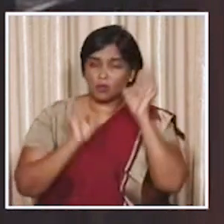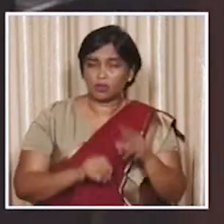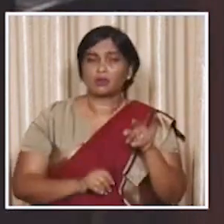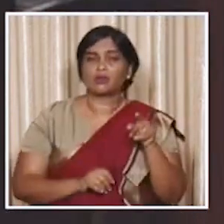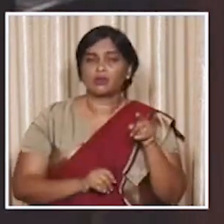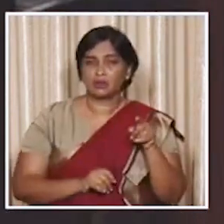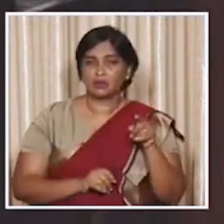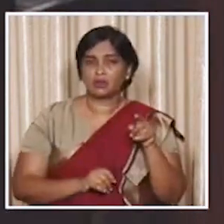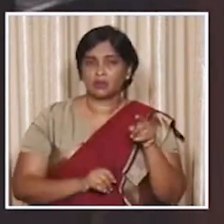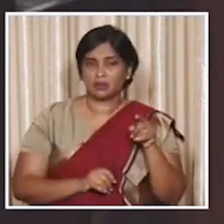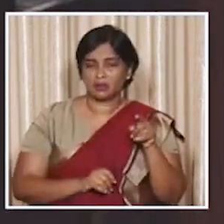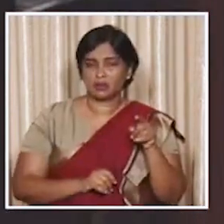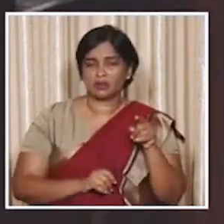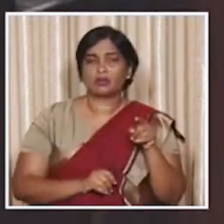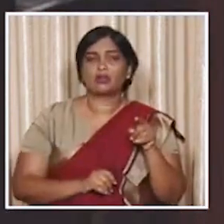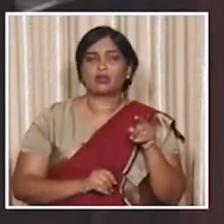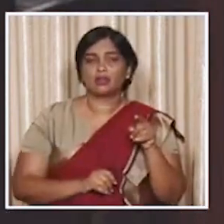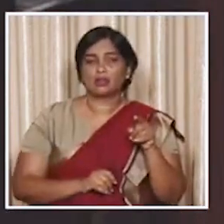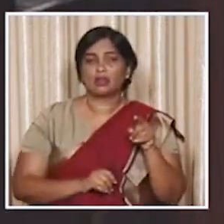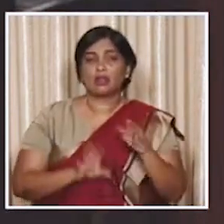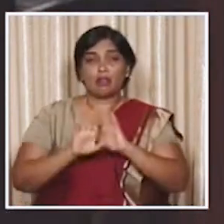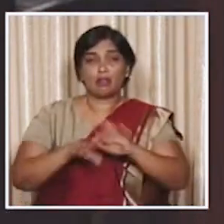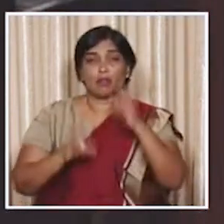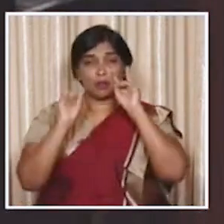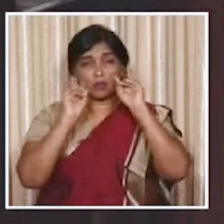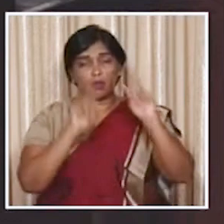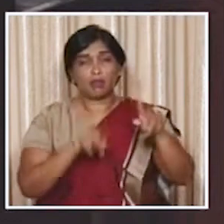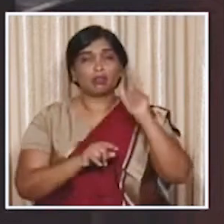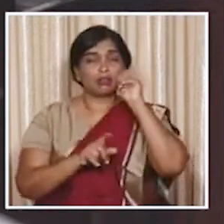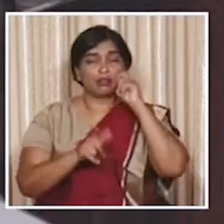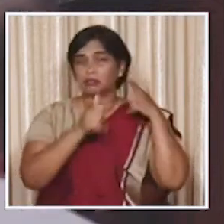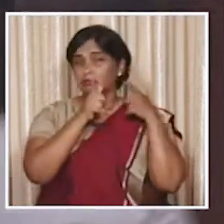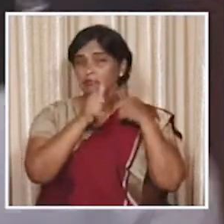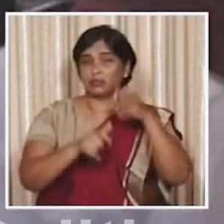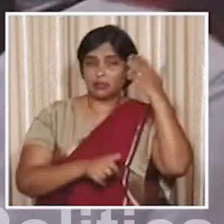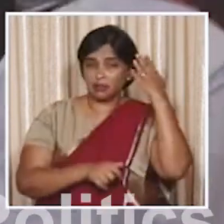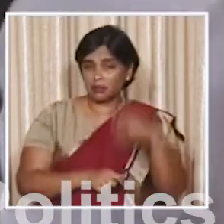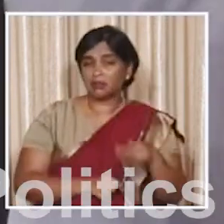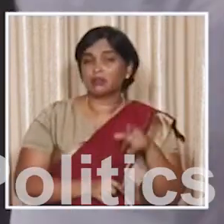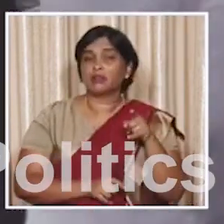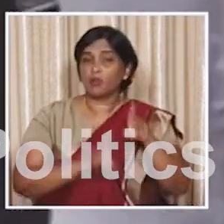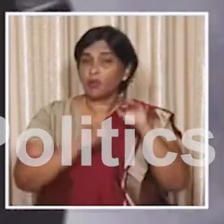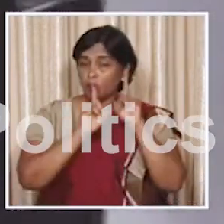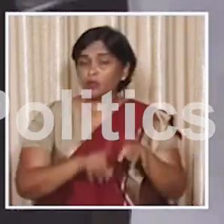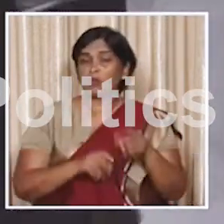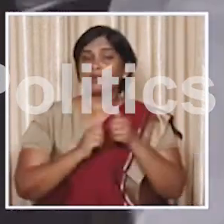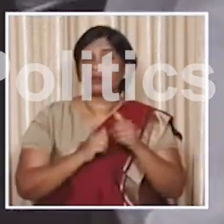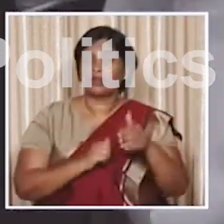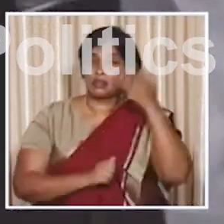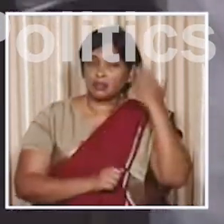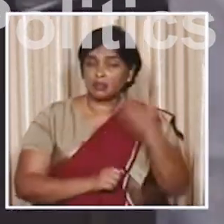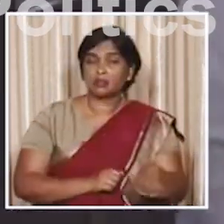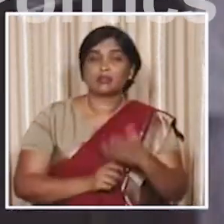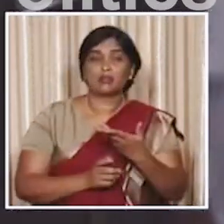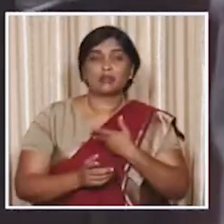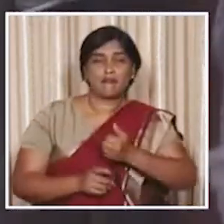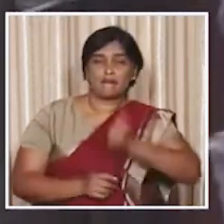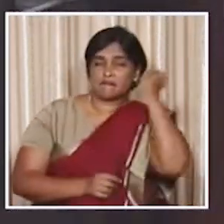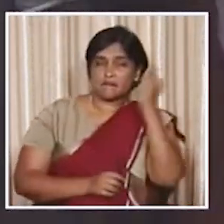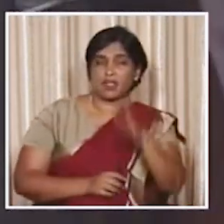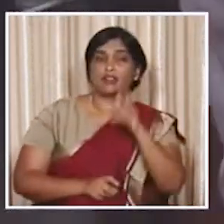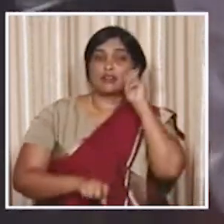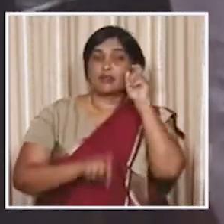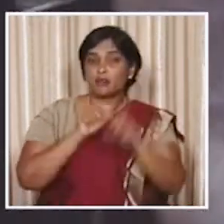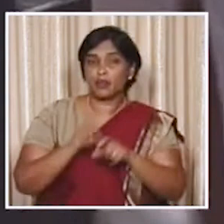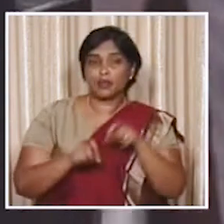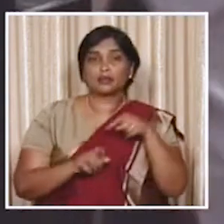putumanta minithu dekaka kaalayak thiyena daruwa issara apita taatthawa marala Evani dia kerala meritnya minyanut paligan na